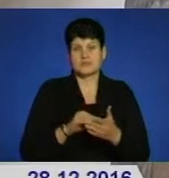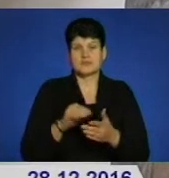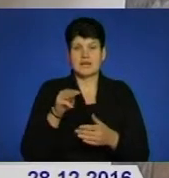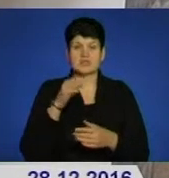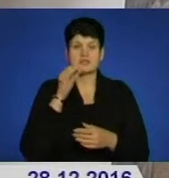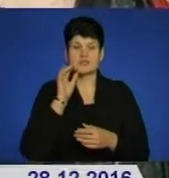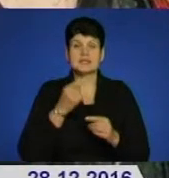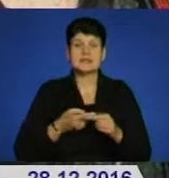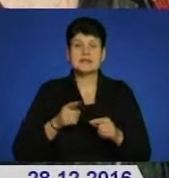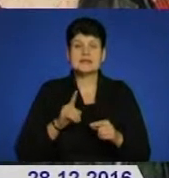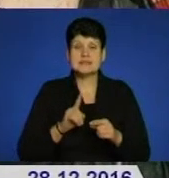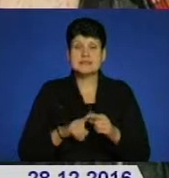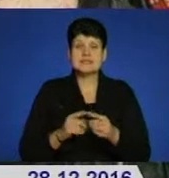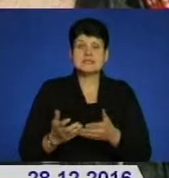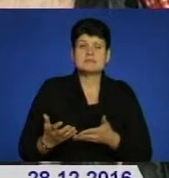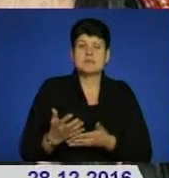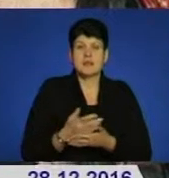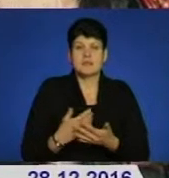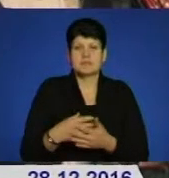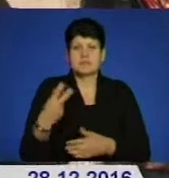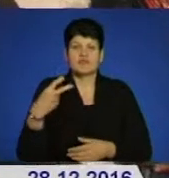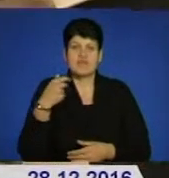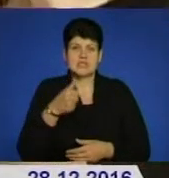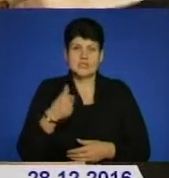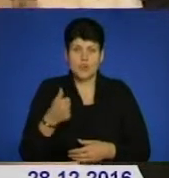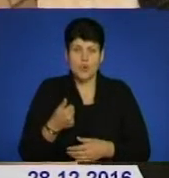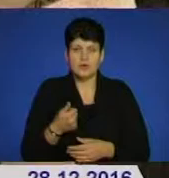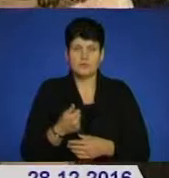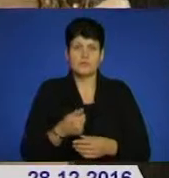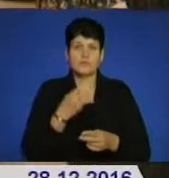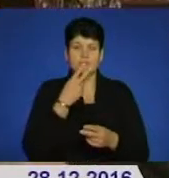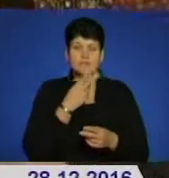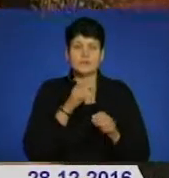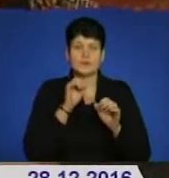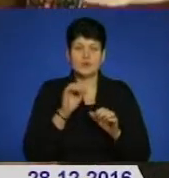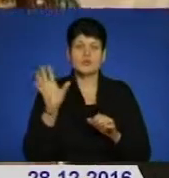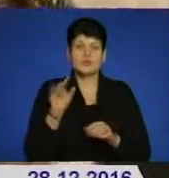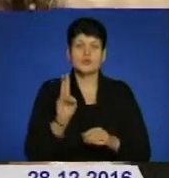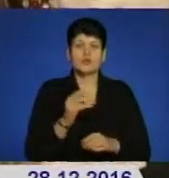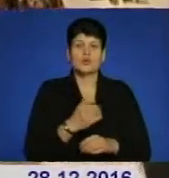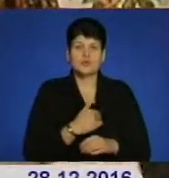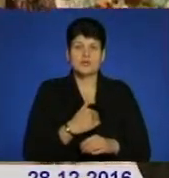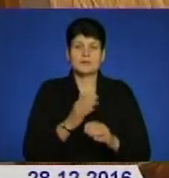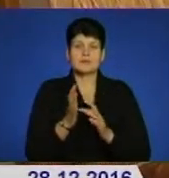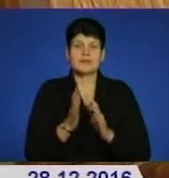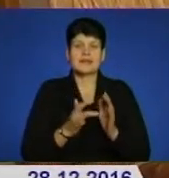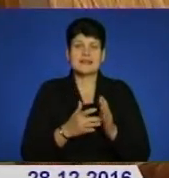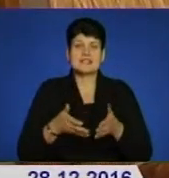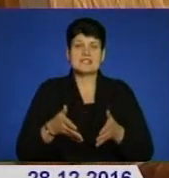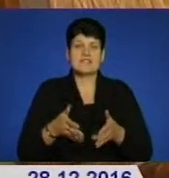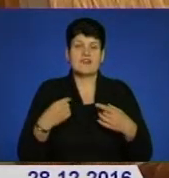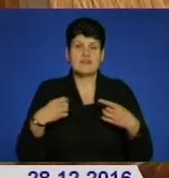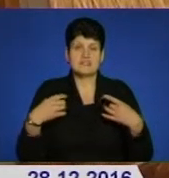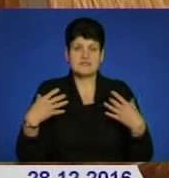шедеври народного мистецтва колекціонери збирали близько 20 років. Поглянути на них матимуть змогу всі охочі під час різдвяних свят. Вхід в